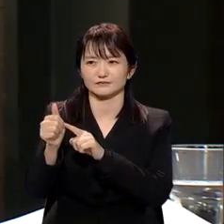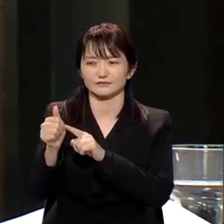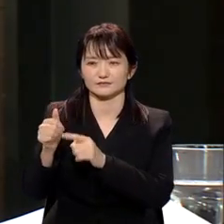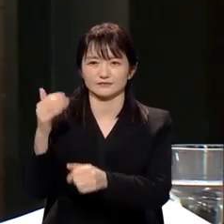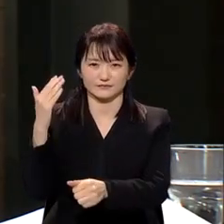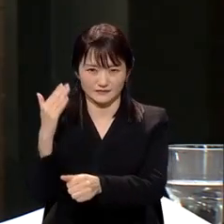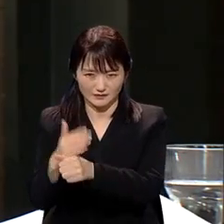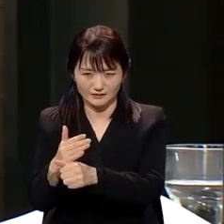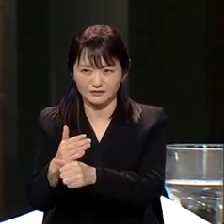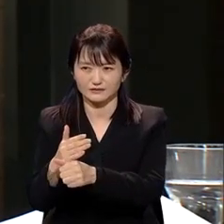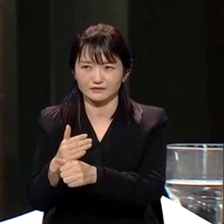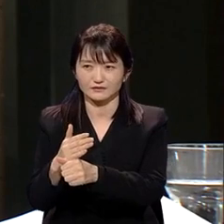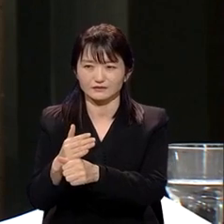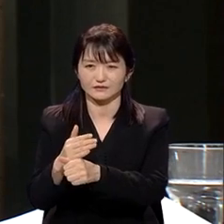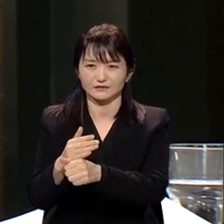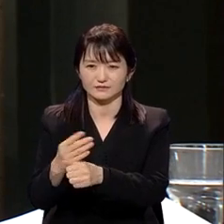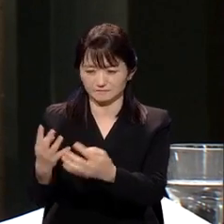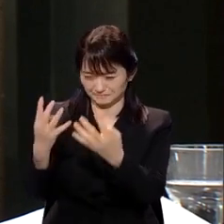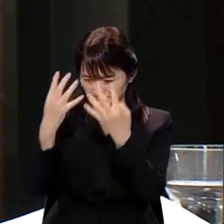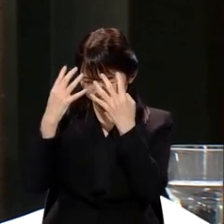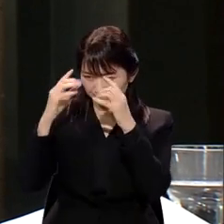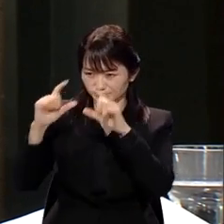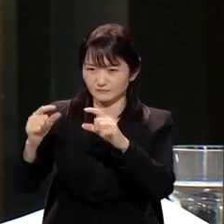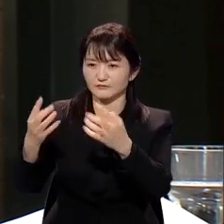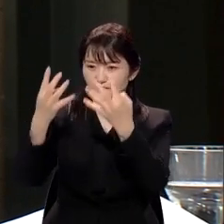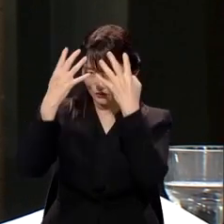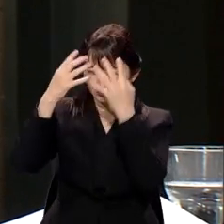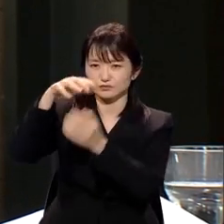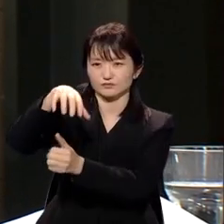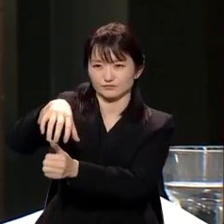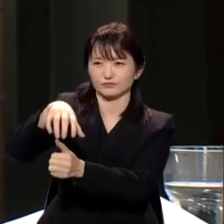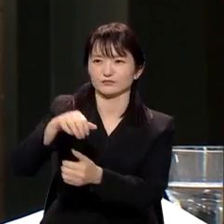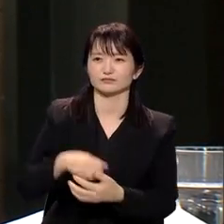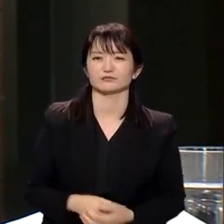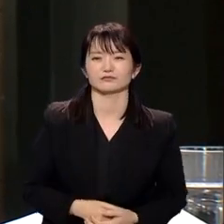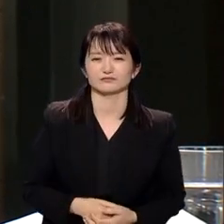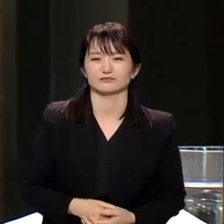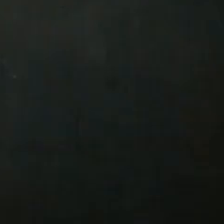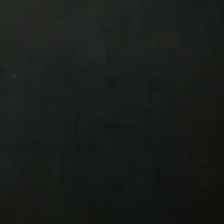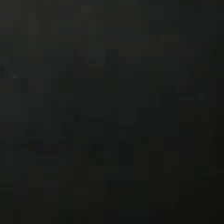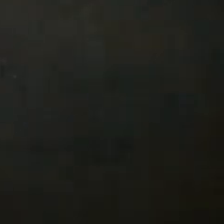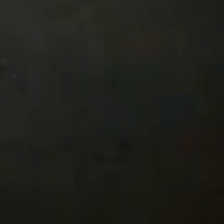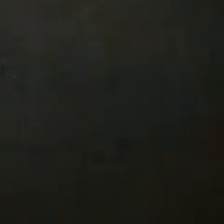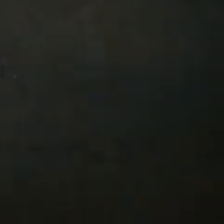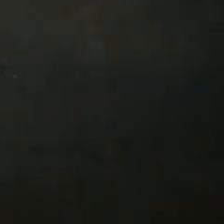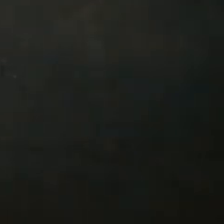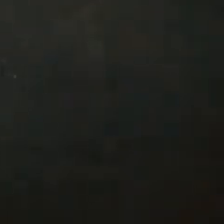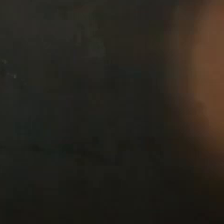해고됐고요. 징역형을 받아서 교도소까지 갔습니다. 아유, 쌤통이다.